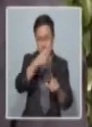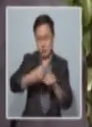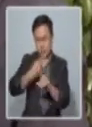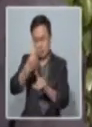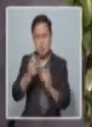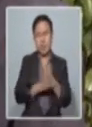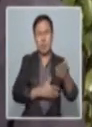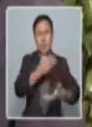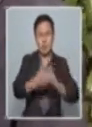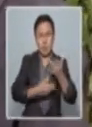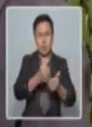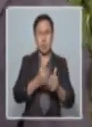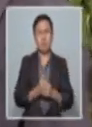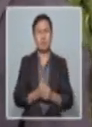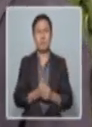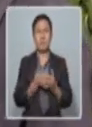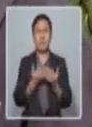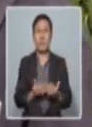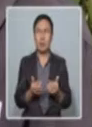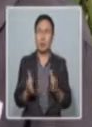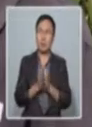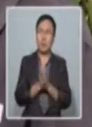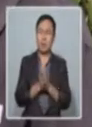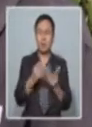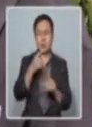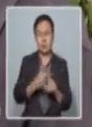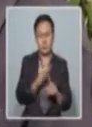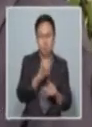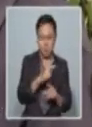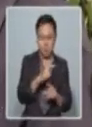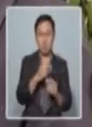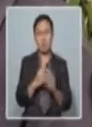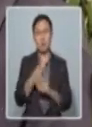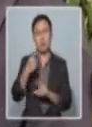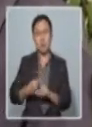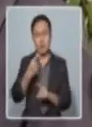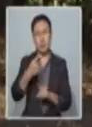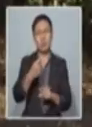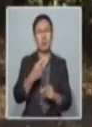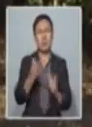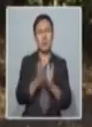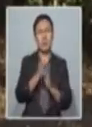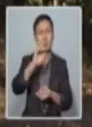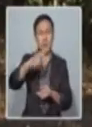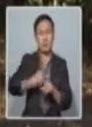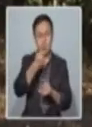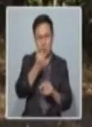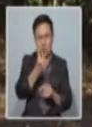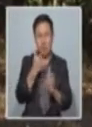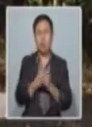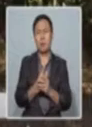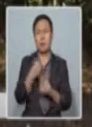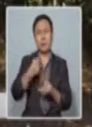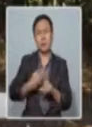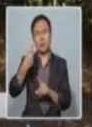เหรอ ครับ เอ้างั้นลุงก็มีรายได้จากไอ้นี่เดือนธันวา คมมกราคม2เดือน เอ้าแล้วเดือนอื่นๆน่ะจะกินอะไรอ่ะ